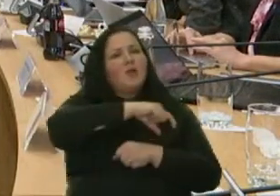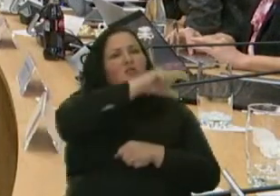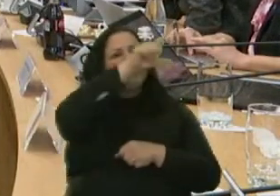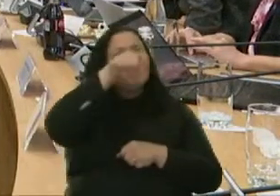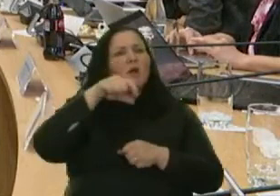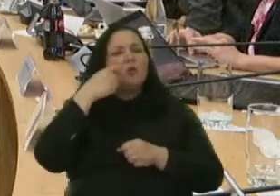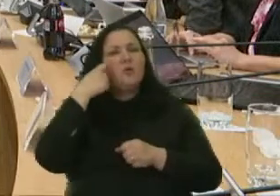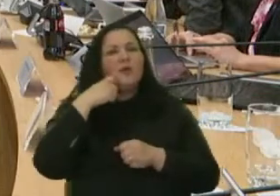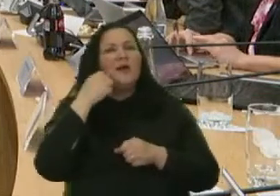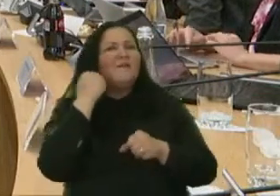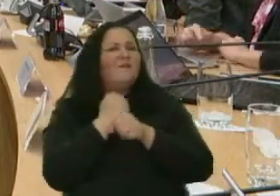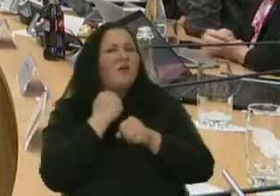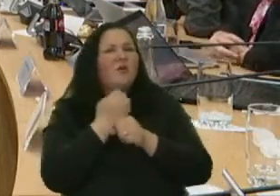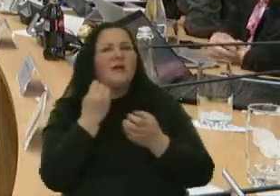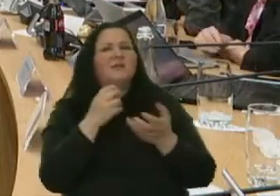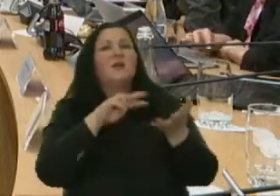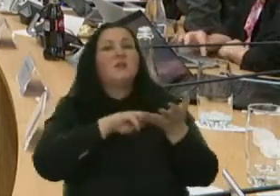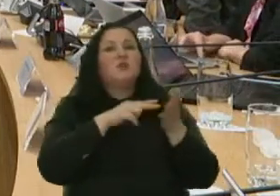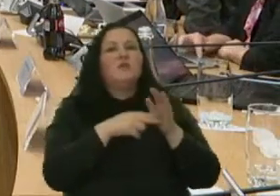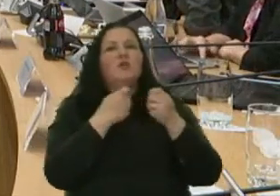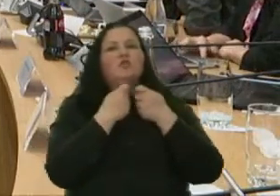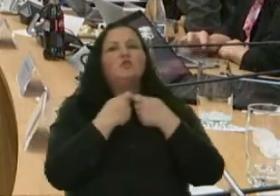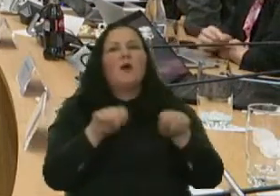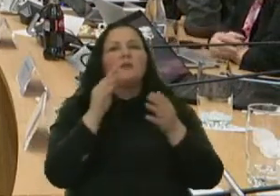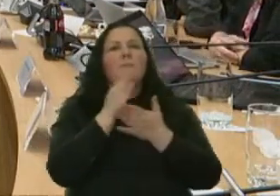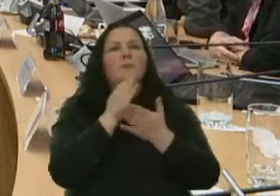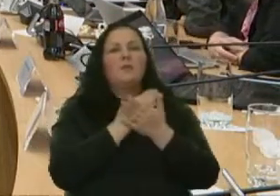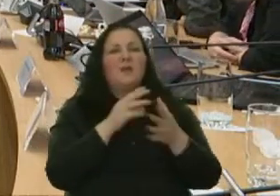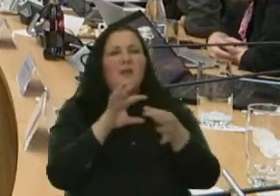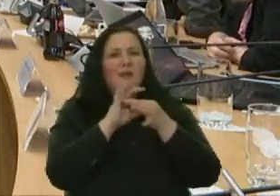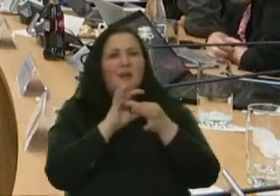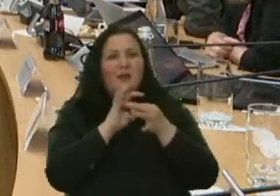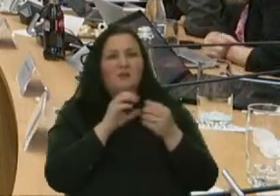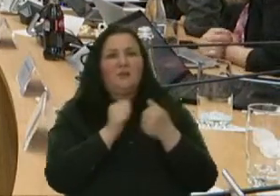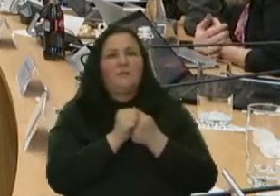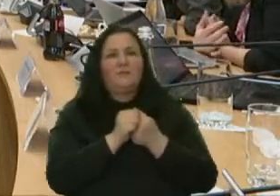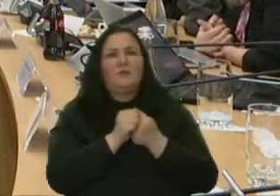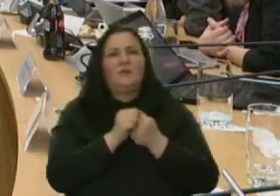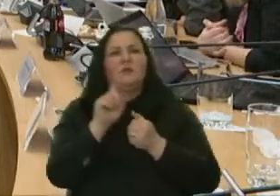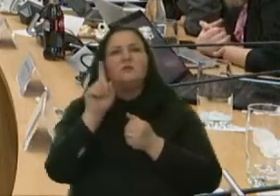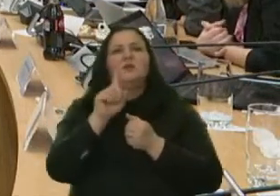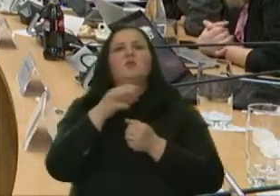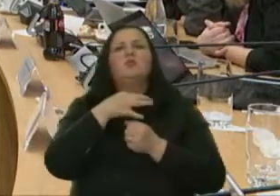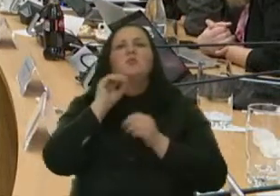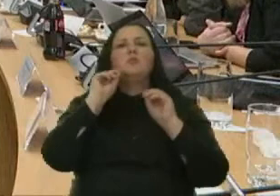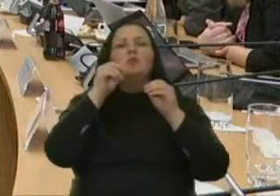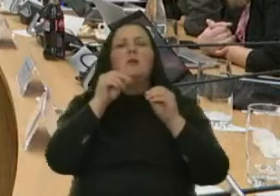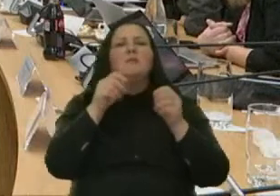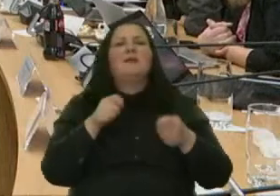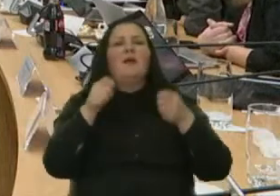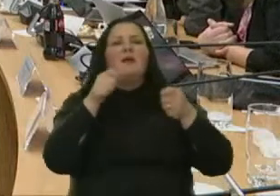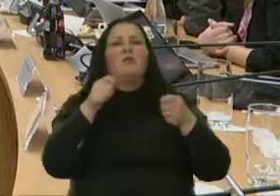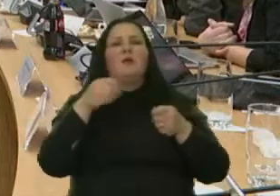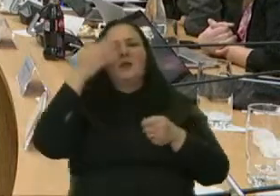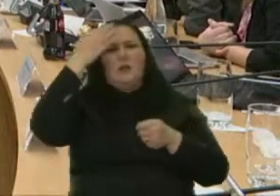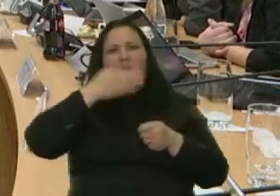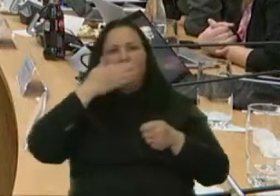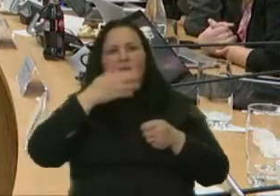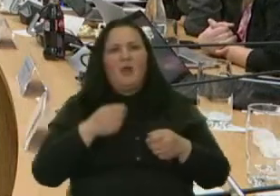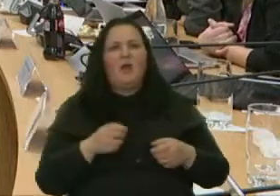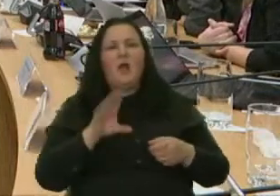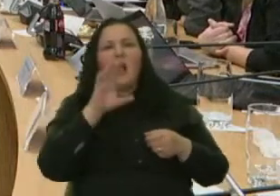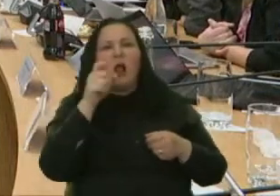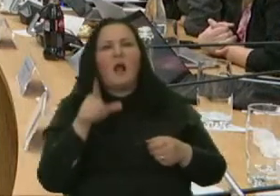con tocmai ca să rezolve toate problemele care țin de structura respectivă Deci să nu punem căruța înaintea cailor Asta este rugămintea mea